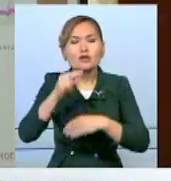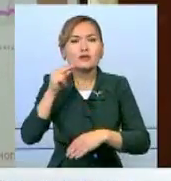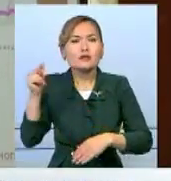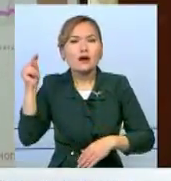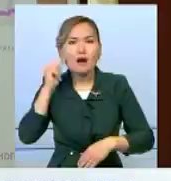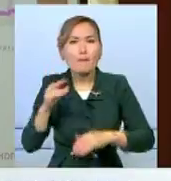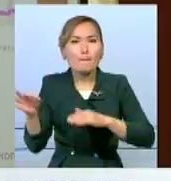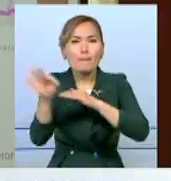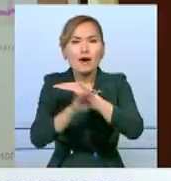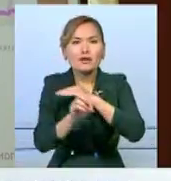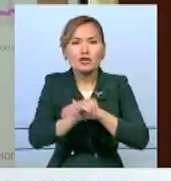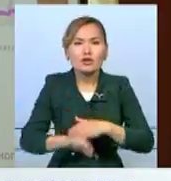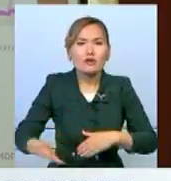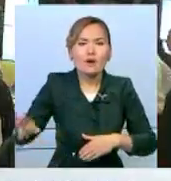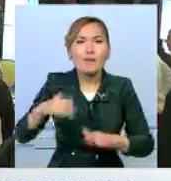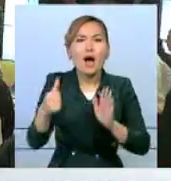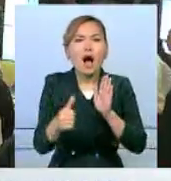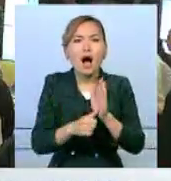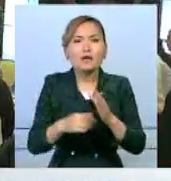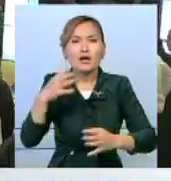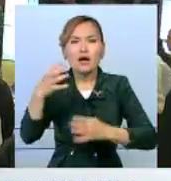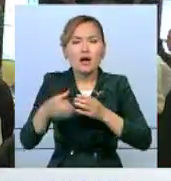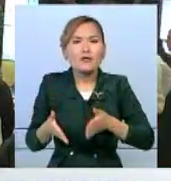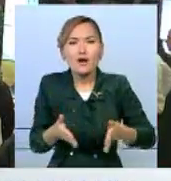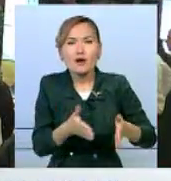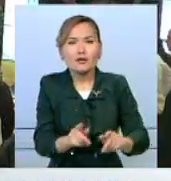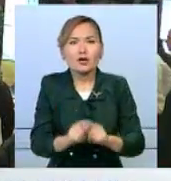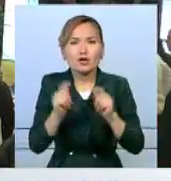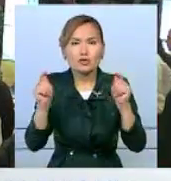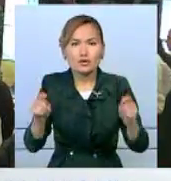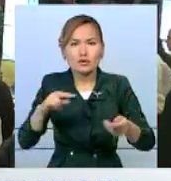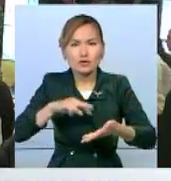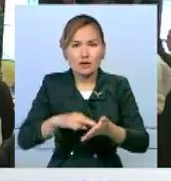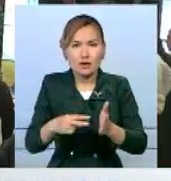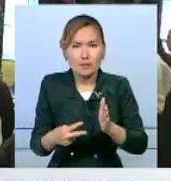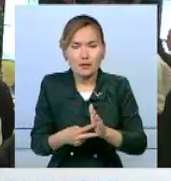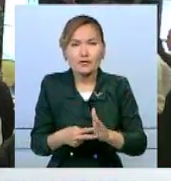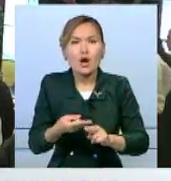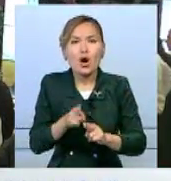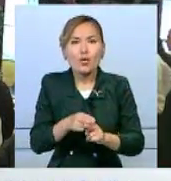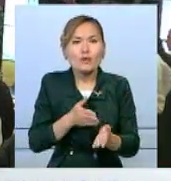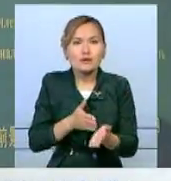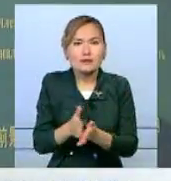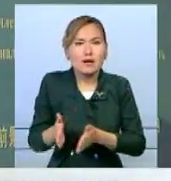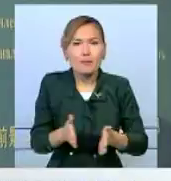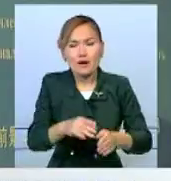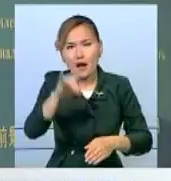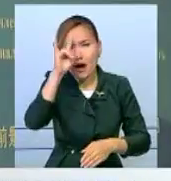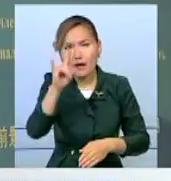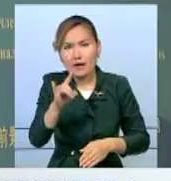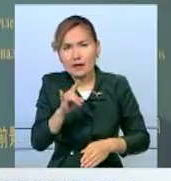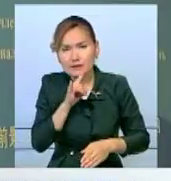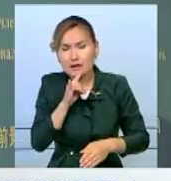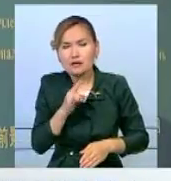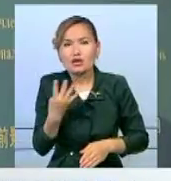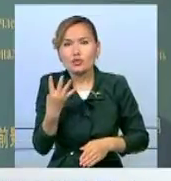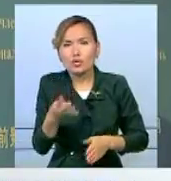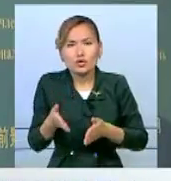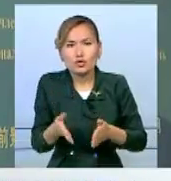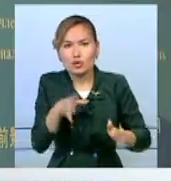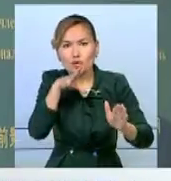Батыс Еуропаға дейін 6 халықаралық автокөлік бағытын ашу көзделген. Осы бағыттардың төртеуі Қазақстан арқылы өтеді.